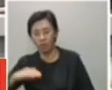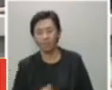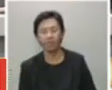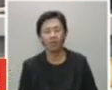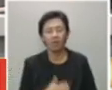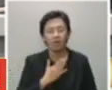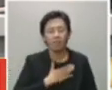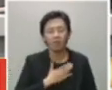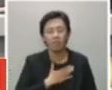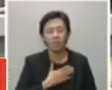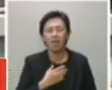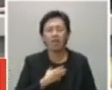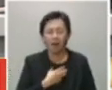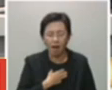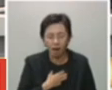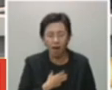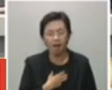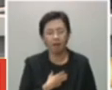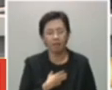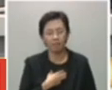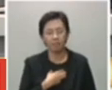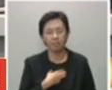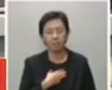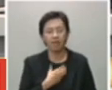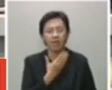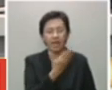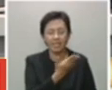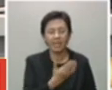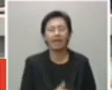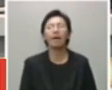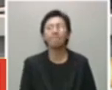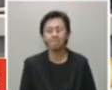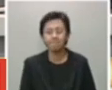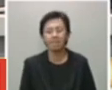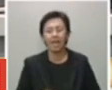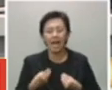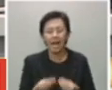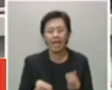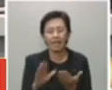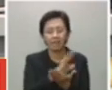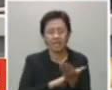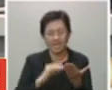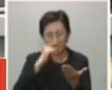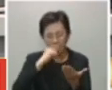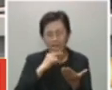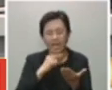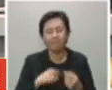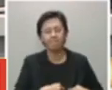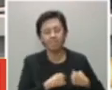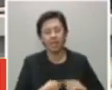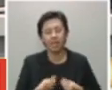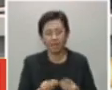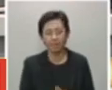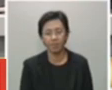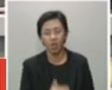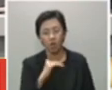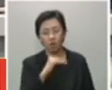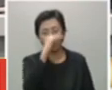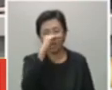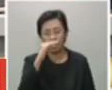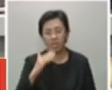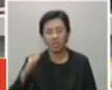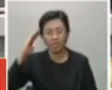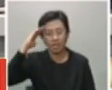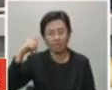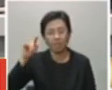ขอให้ผมได้เห็นการเสียสละเพื่อประเทศชาติอย่างแท้จริงจากรุ่นพี่ที่ชื่อพลเอก